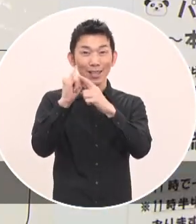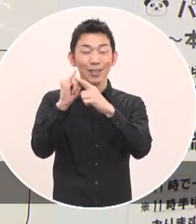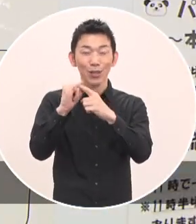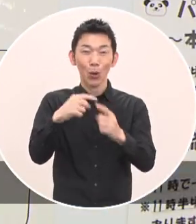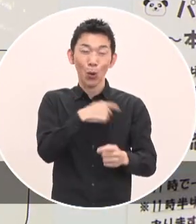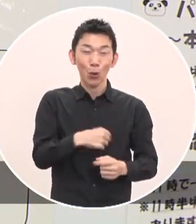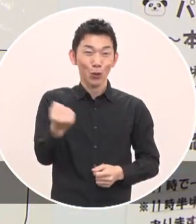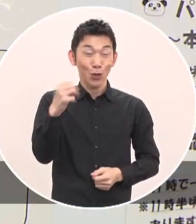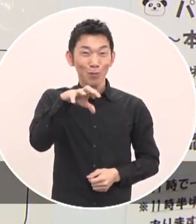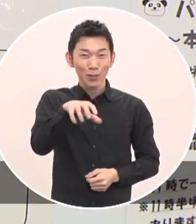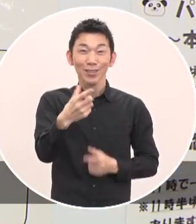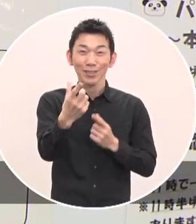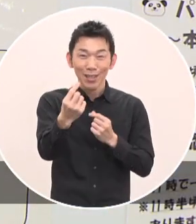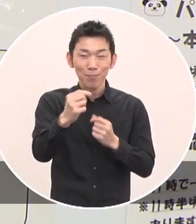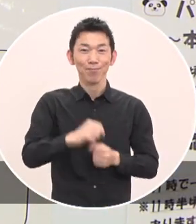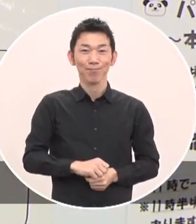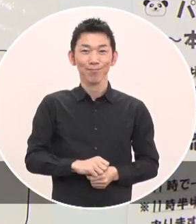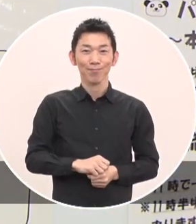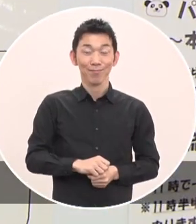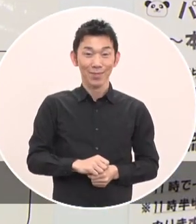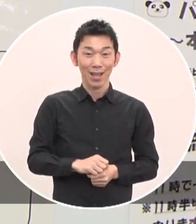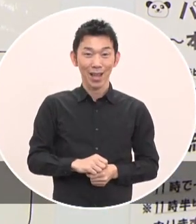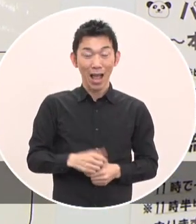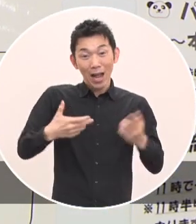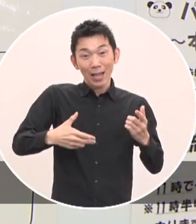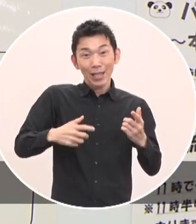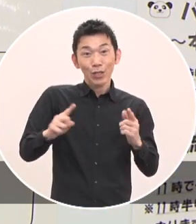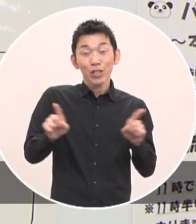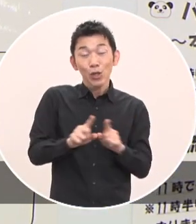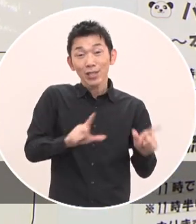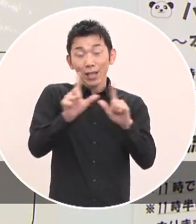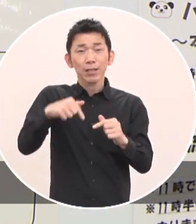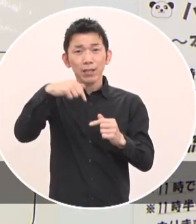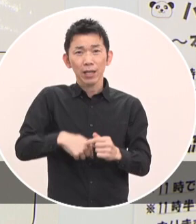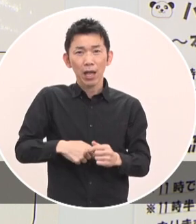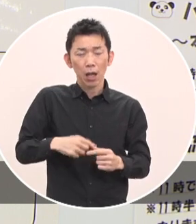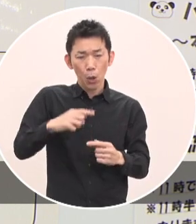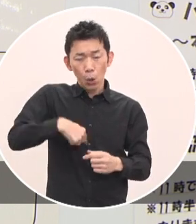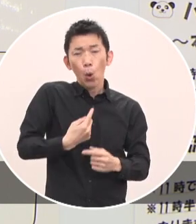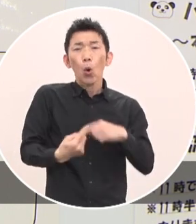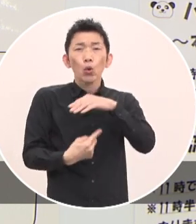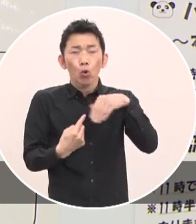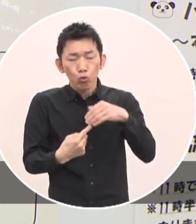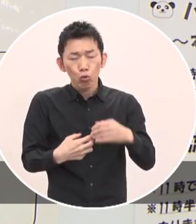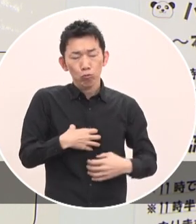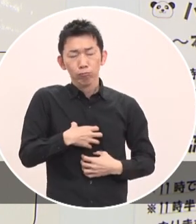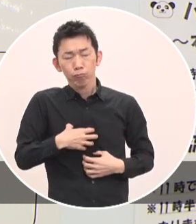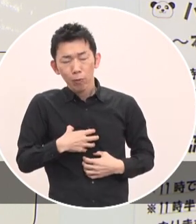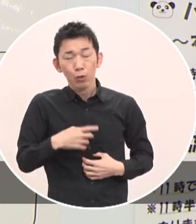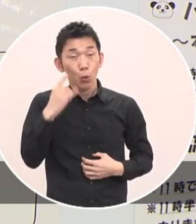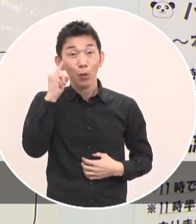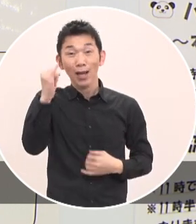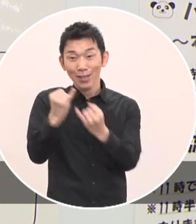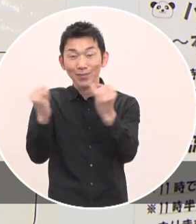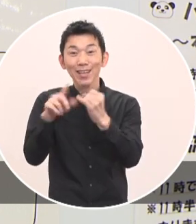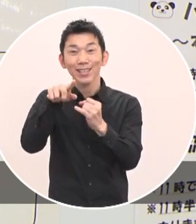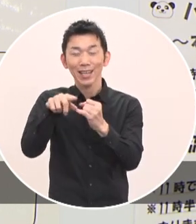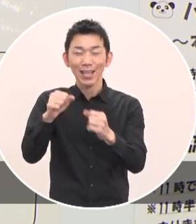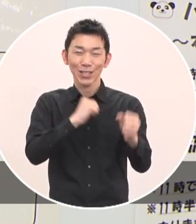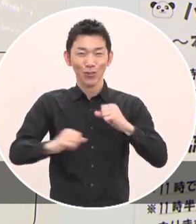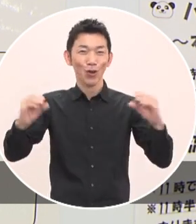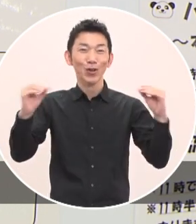ですねはい赤ちゃんとの生活の中で孤独や不安を感じやすいお母さんたちが自由におしゃべりをしながら